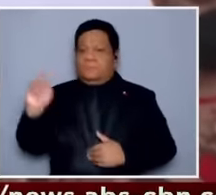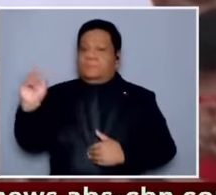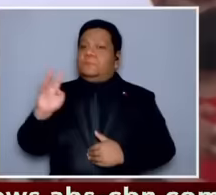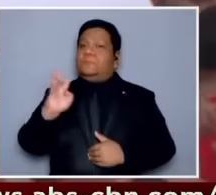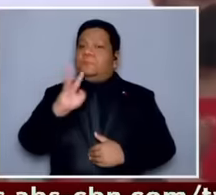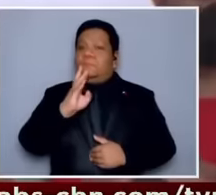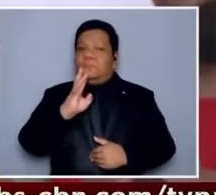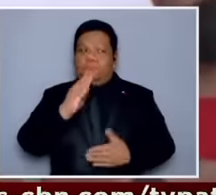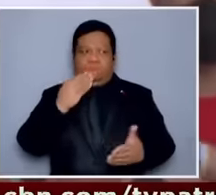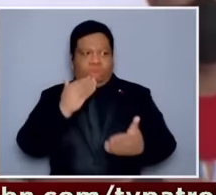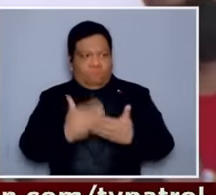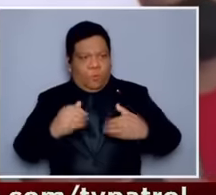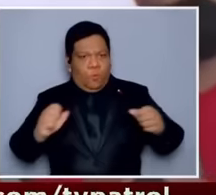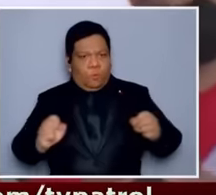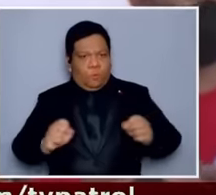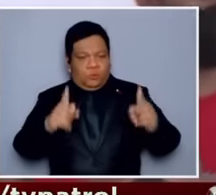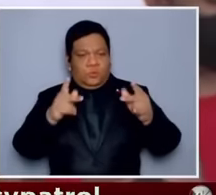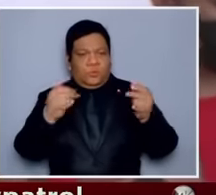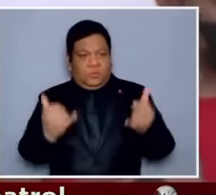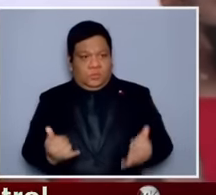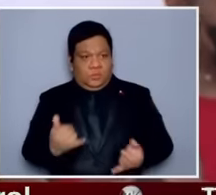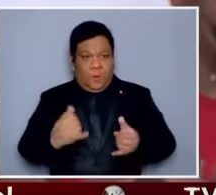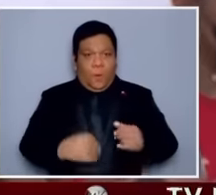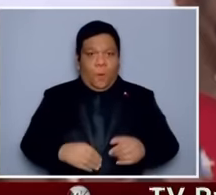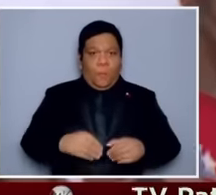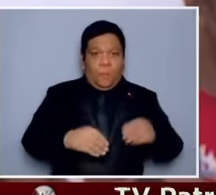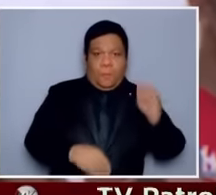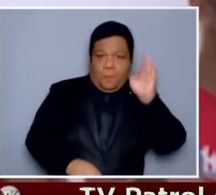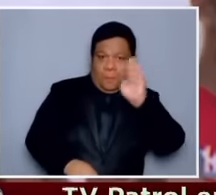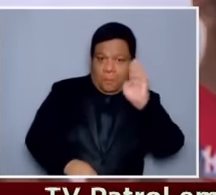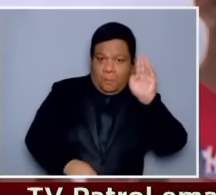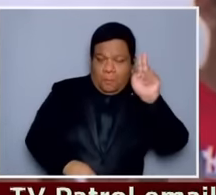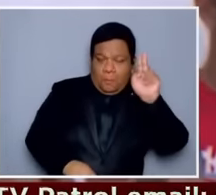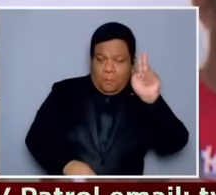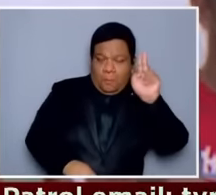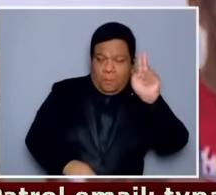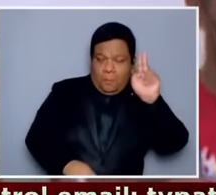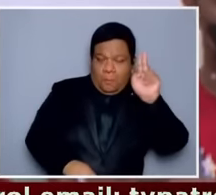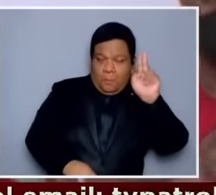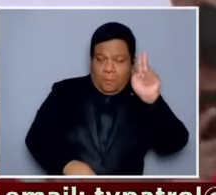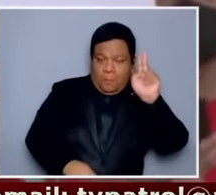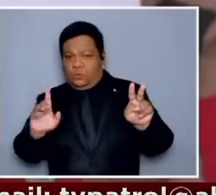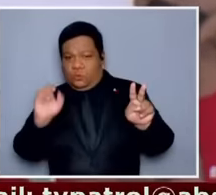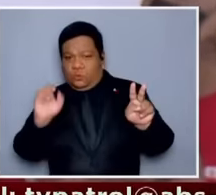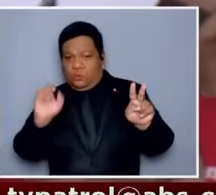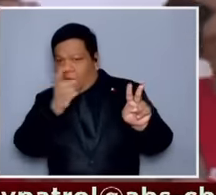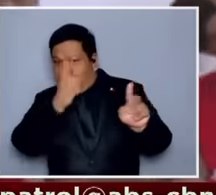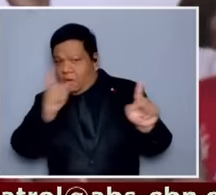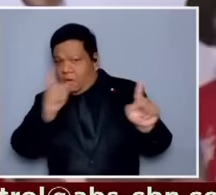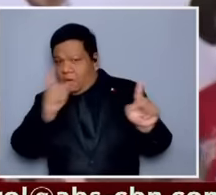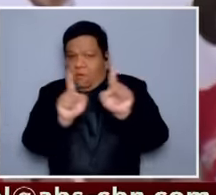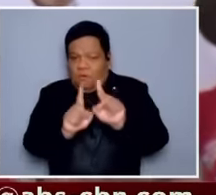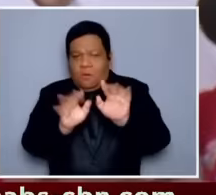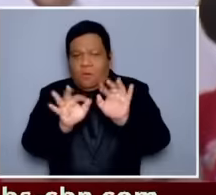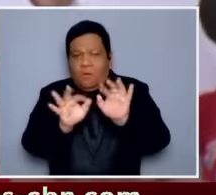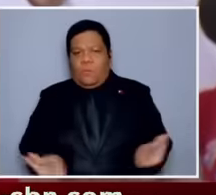at saka ng isang Duterte ay isang mahalagang simbolo sa pagkakaisa ng ating